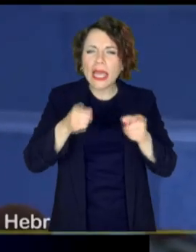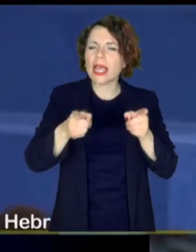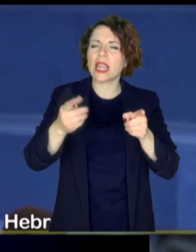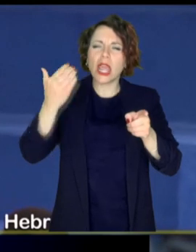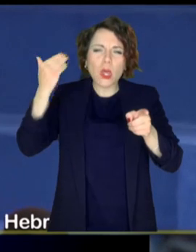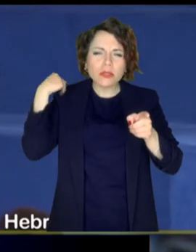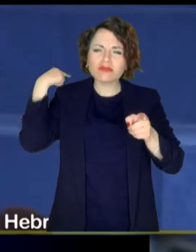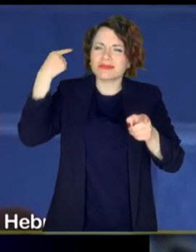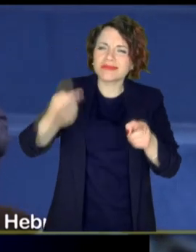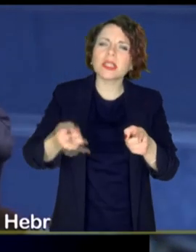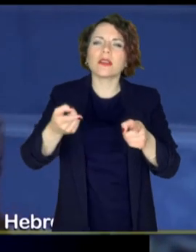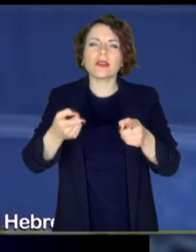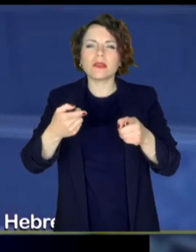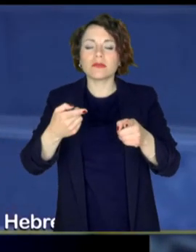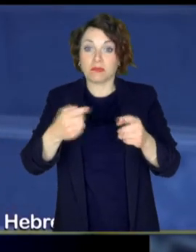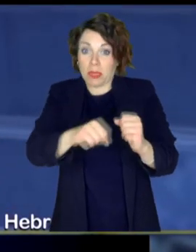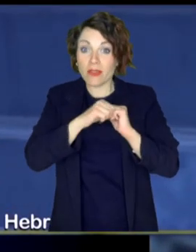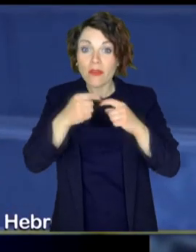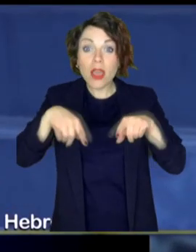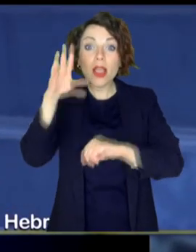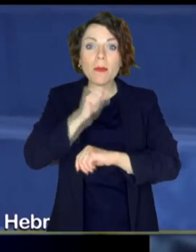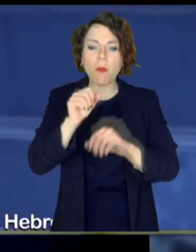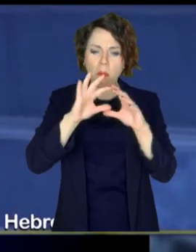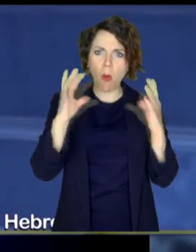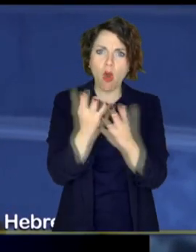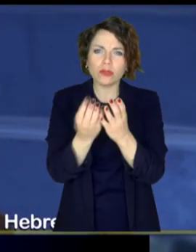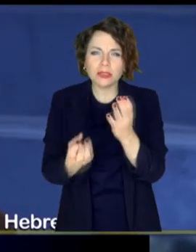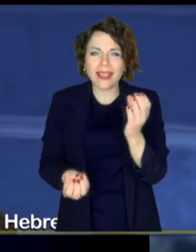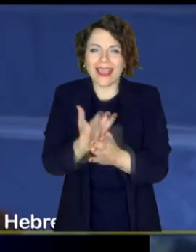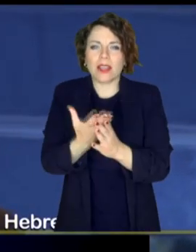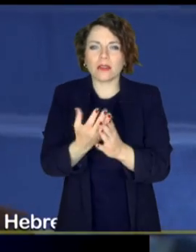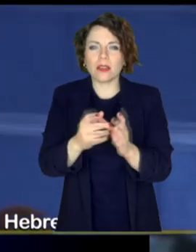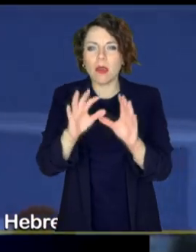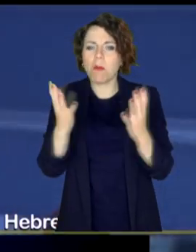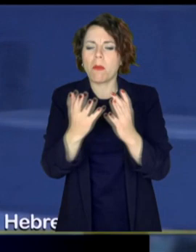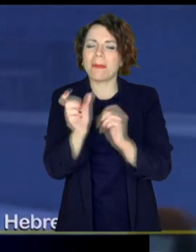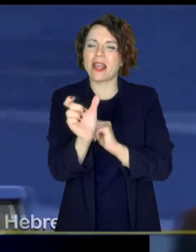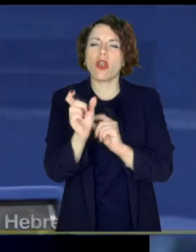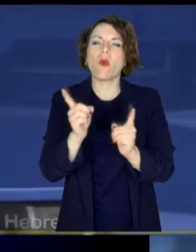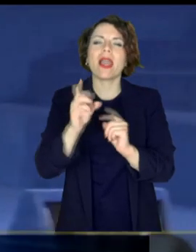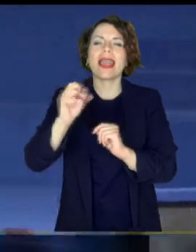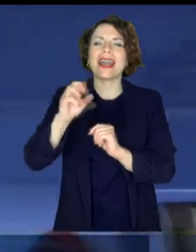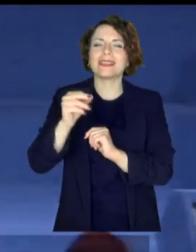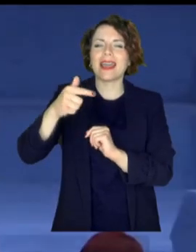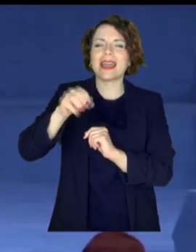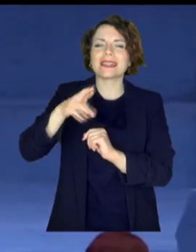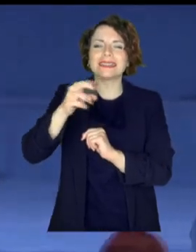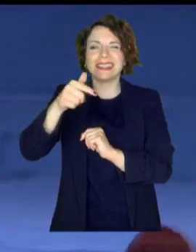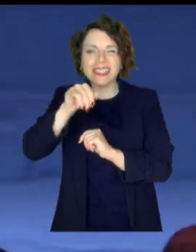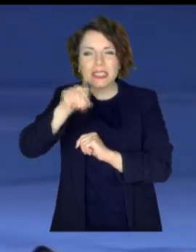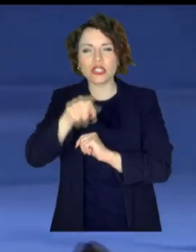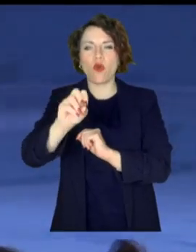per fede comprendiamo che i mondi sono stati formati. Questa parola qui è catartiso, capite? Vuol dire